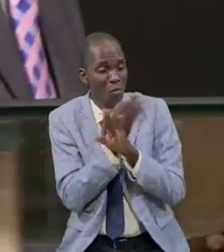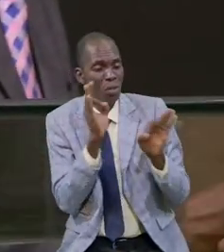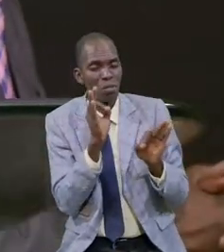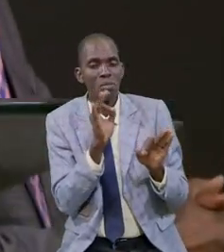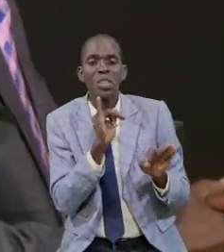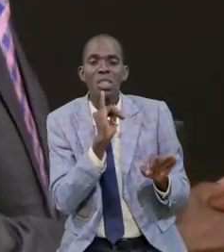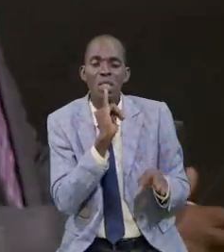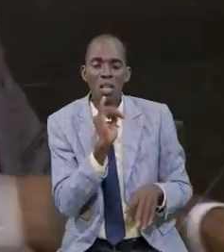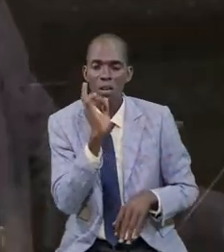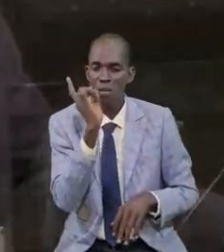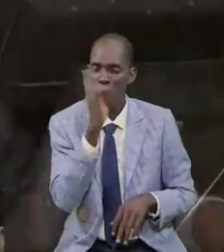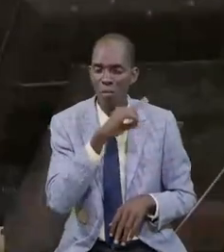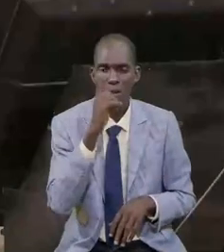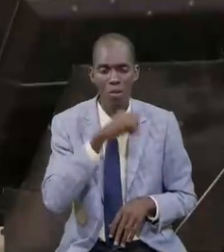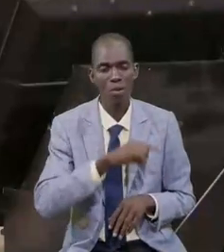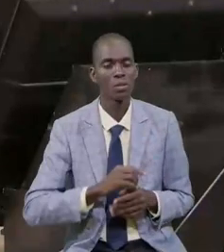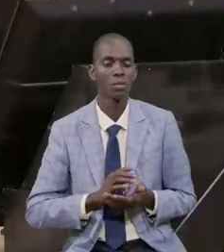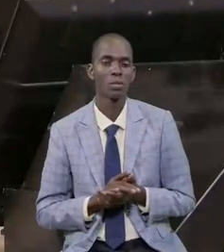Toute autre liberté